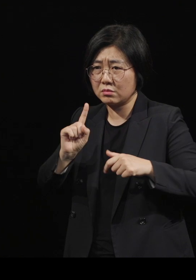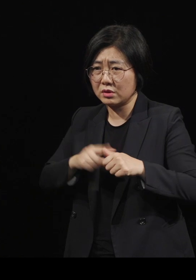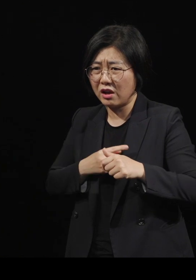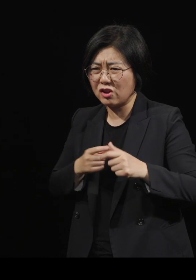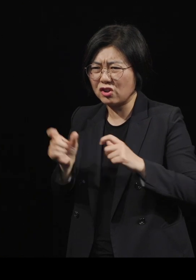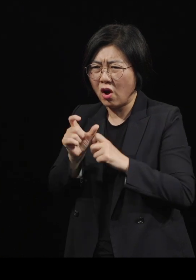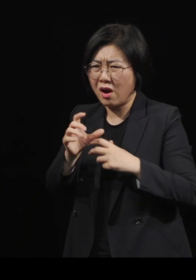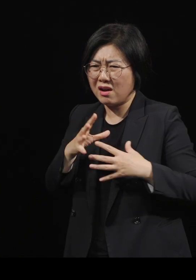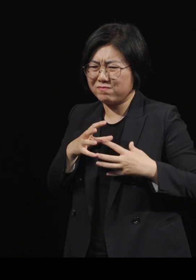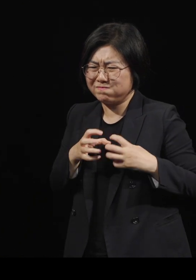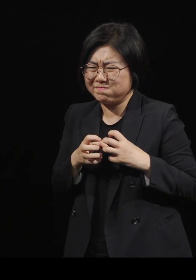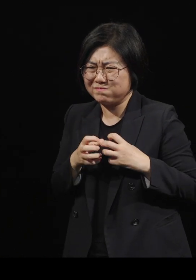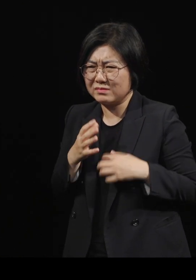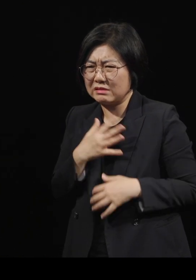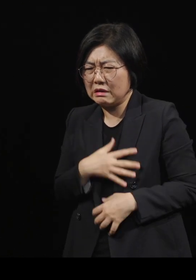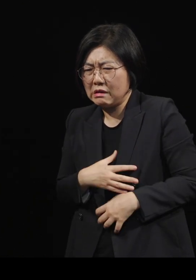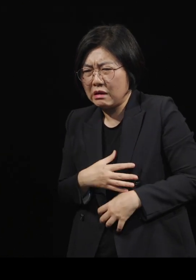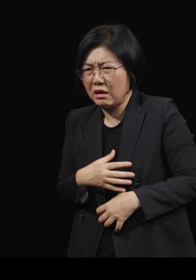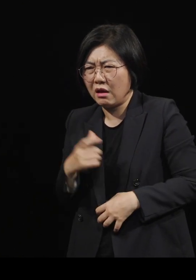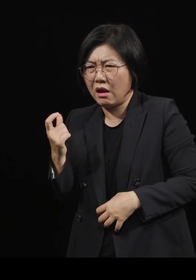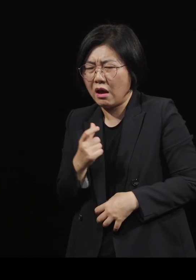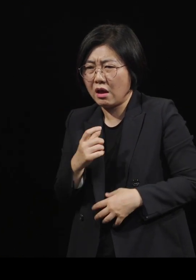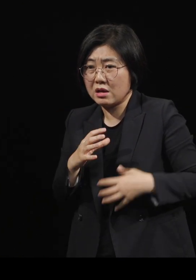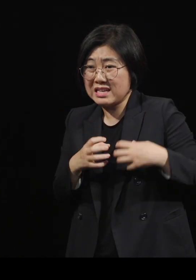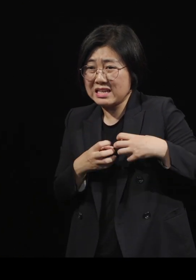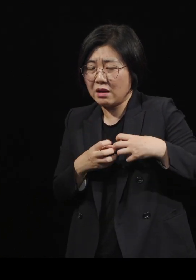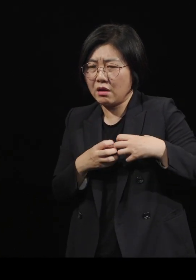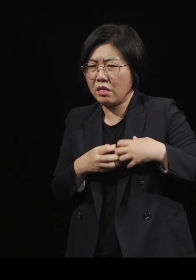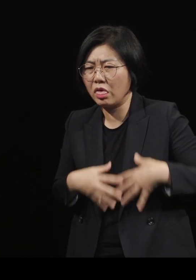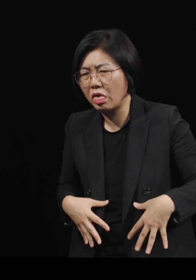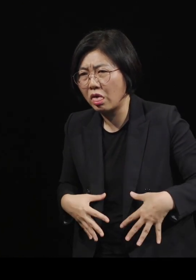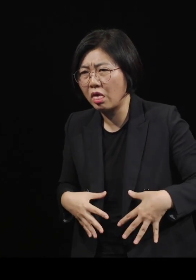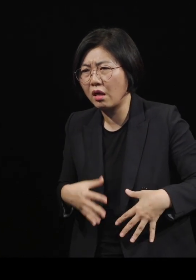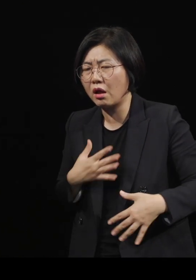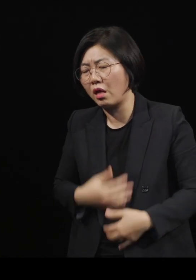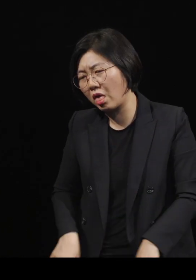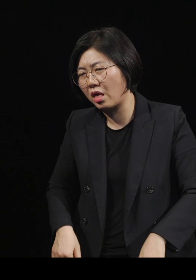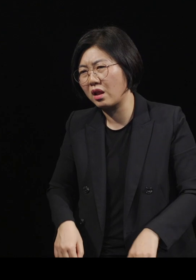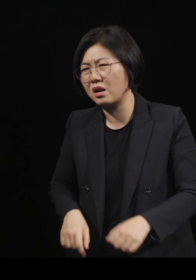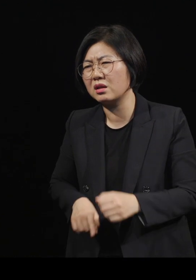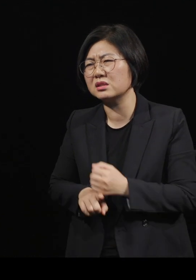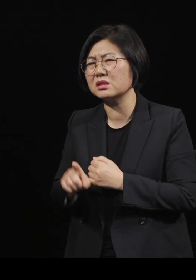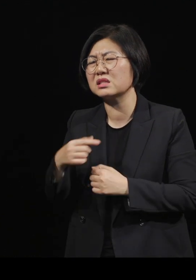경직이 생기고 근육통에 힘도 빠지고 그러는 거예요.